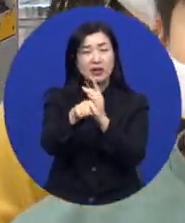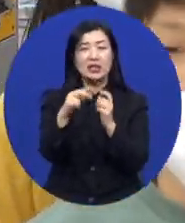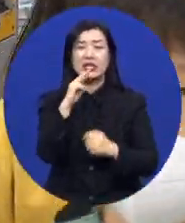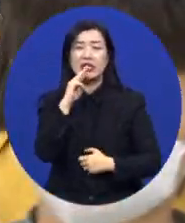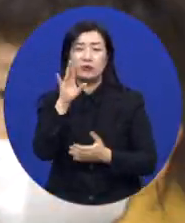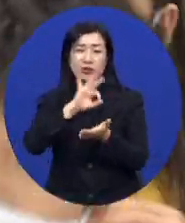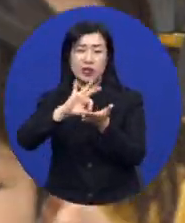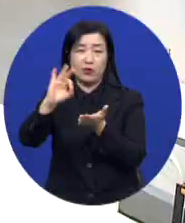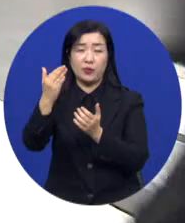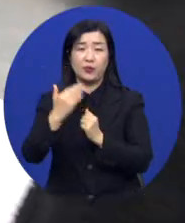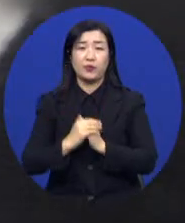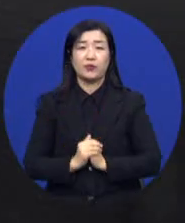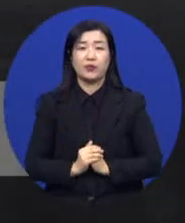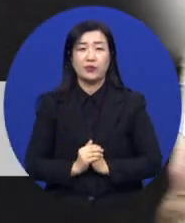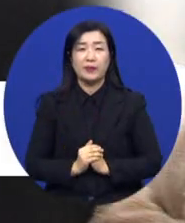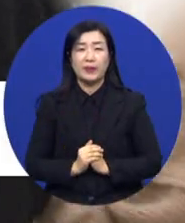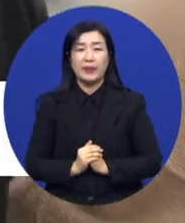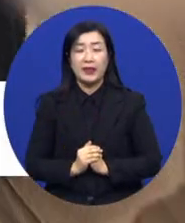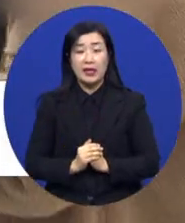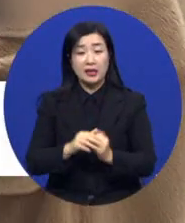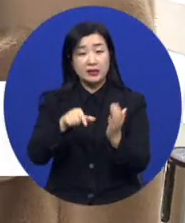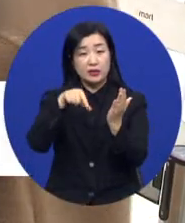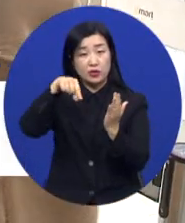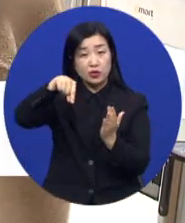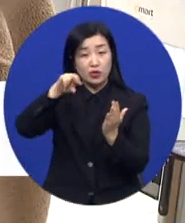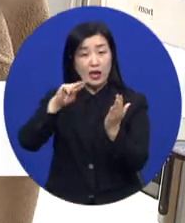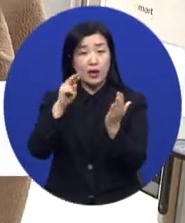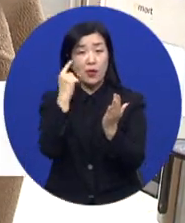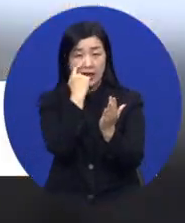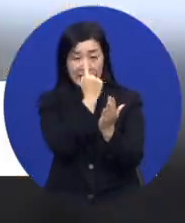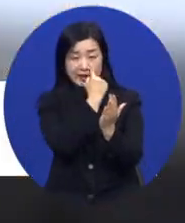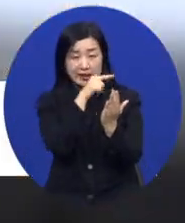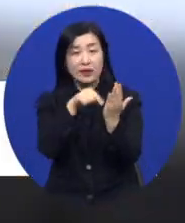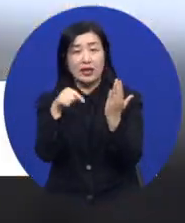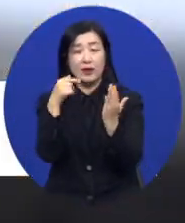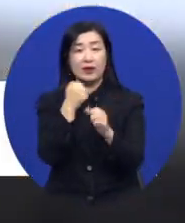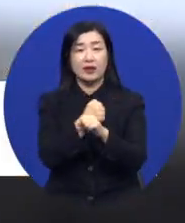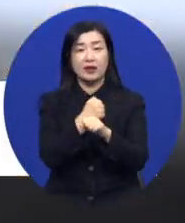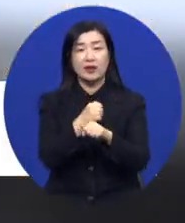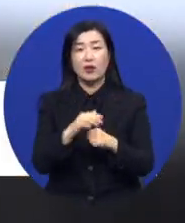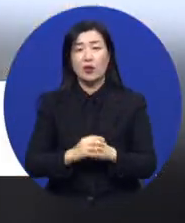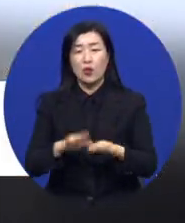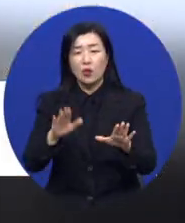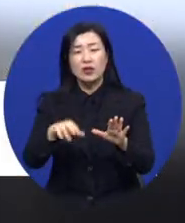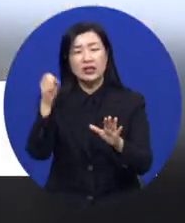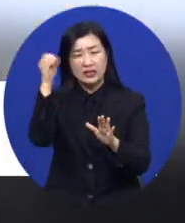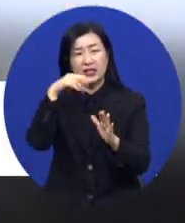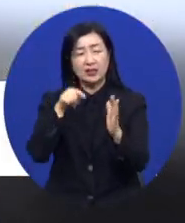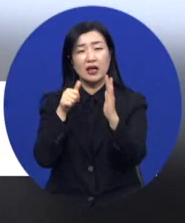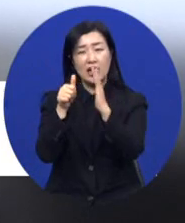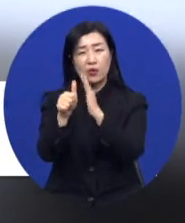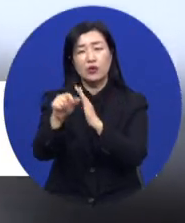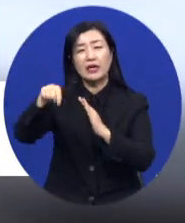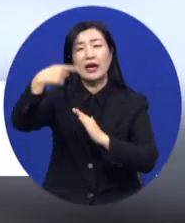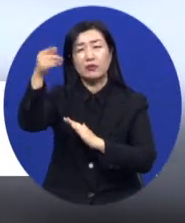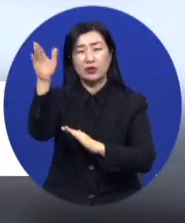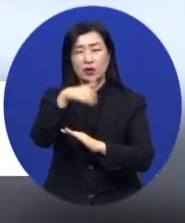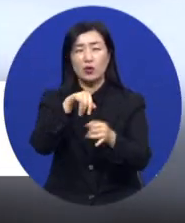소요됩니다 새콤 하시고 바 격하게 공감합니다 1